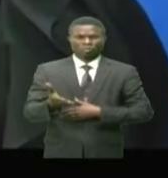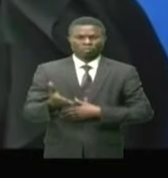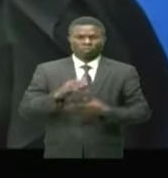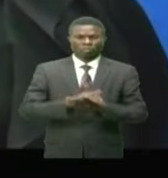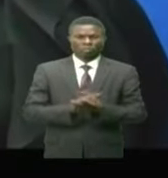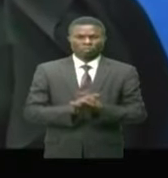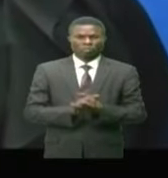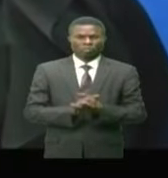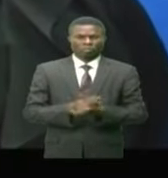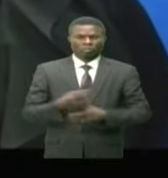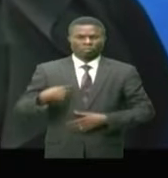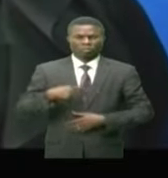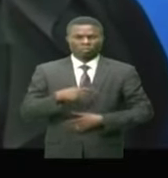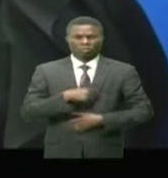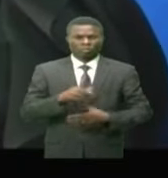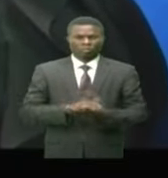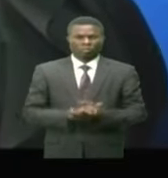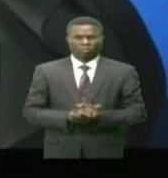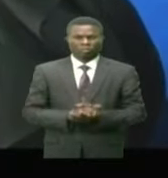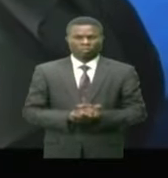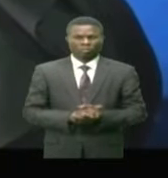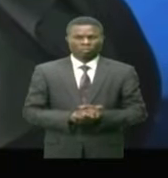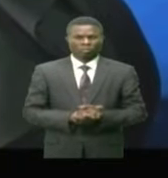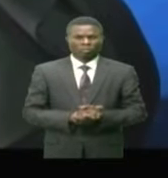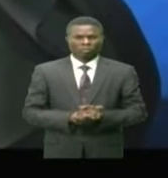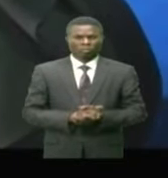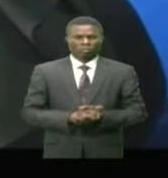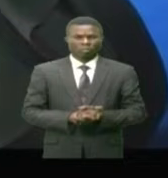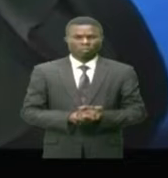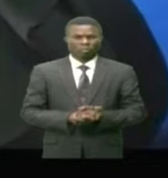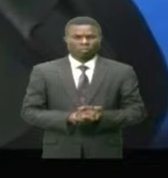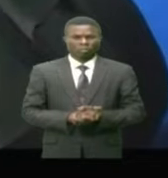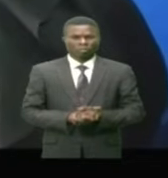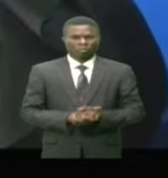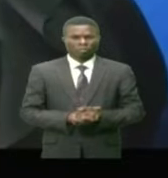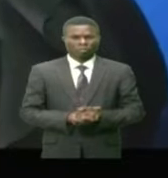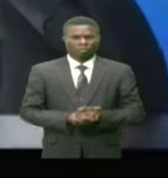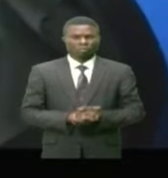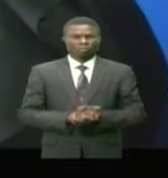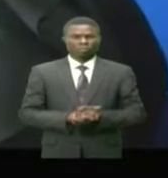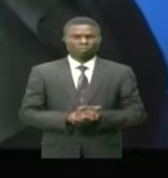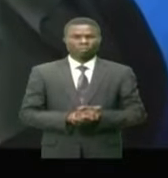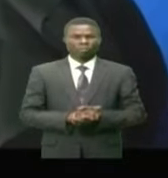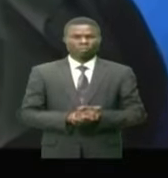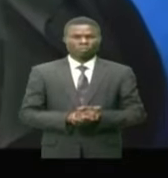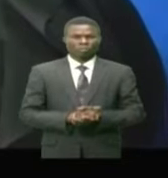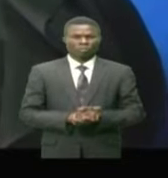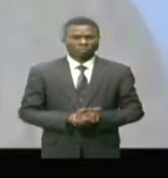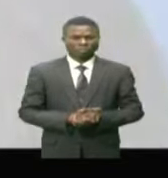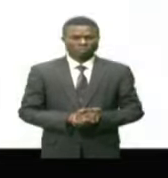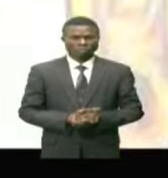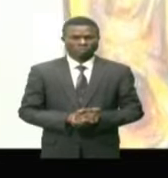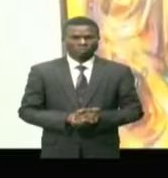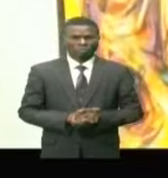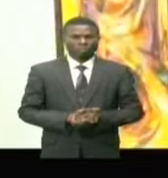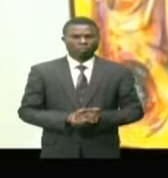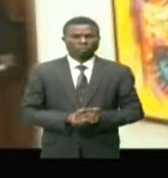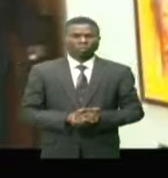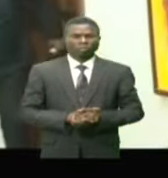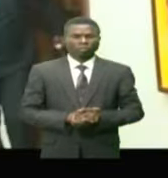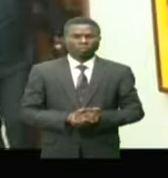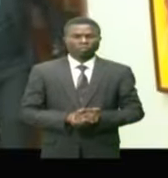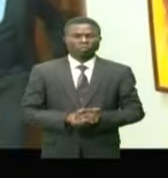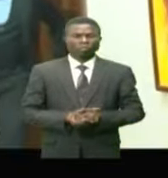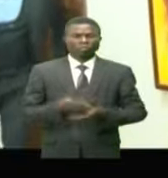Strengthening availability of gender statistics in respective countries such as the Democratic Republic of Congo. Et là